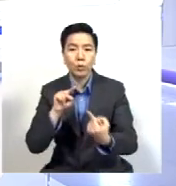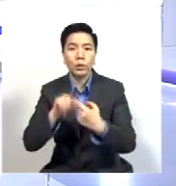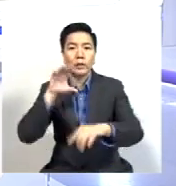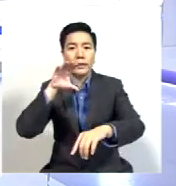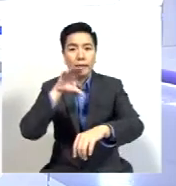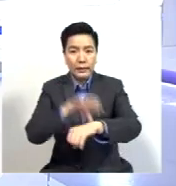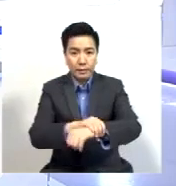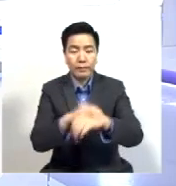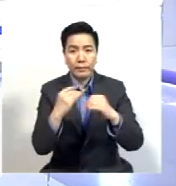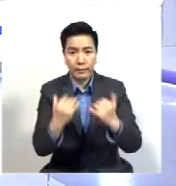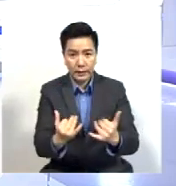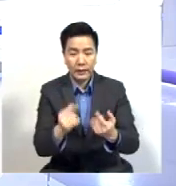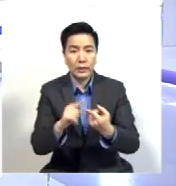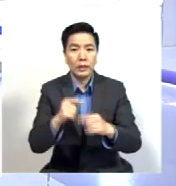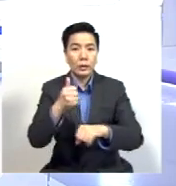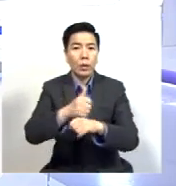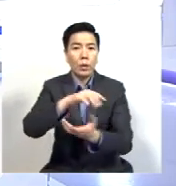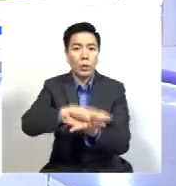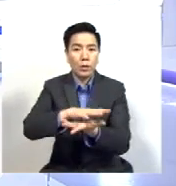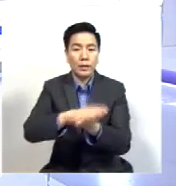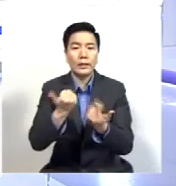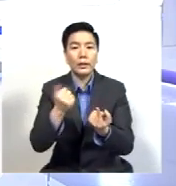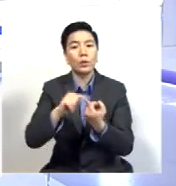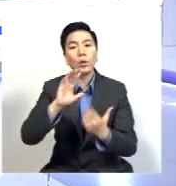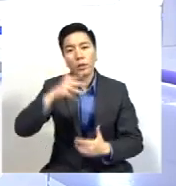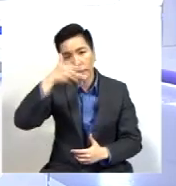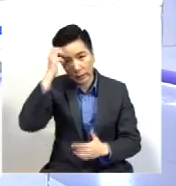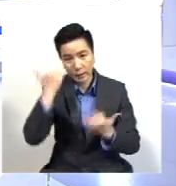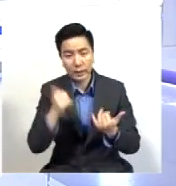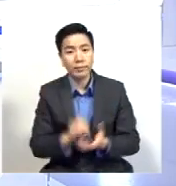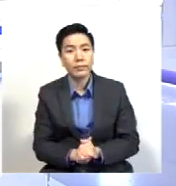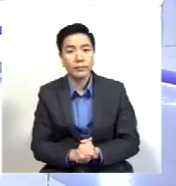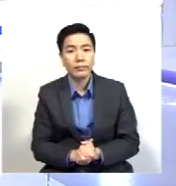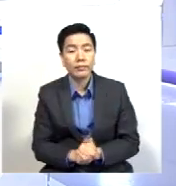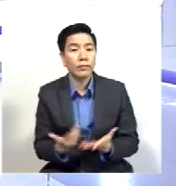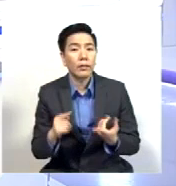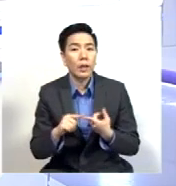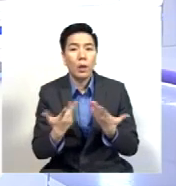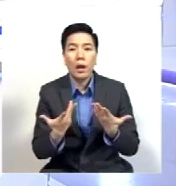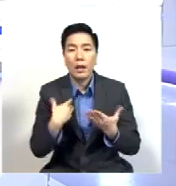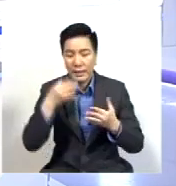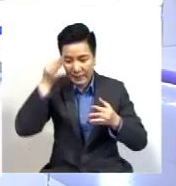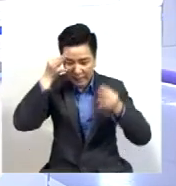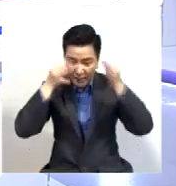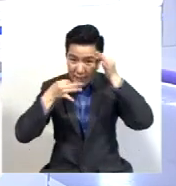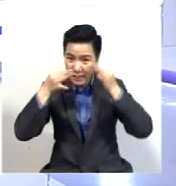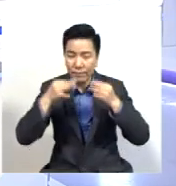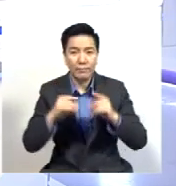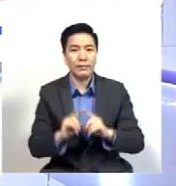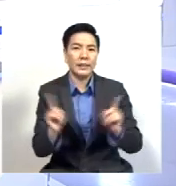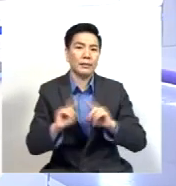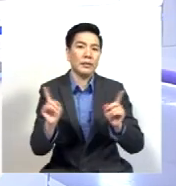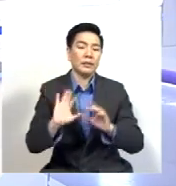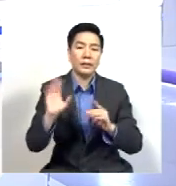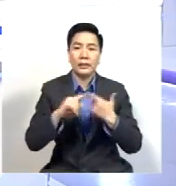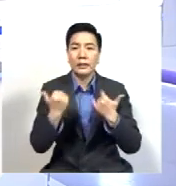จับกุมนายประสิทธิชัยผู้อำนวยการของโรงเรียนแห่งหนึ่งที่สิงห์บุรีคนนี ้ใช่ค่ะแต่ยังไงก็ตามไม่ใช่เรื่องของเหงื่ออย่างที่มีกระแสข่าวกันก่อนหน้านี้นะ